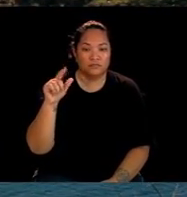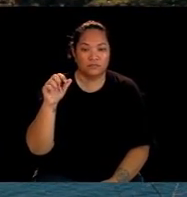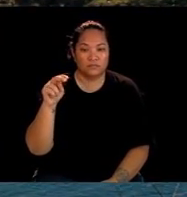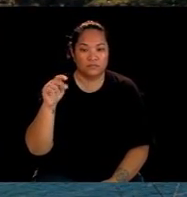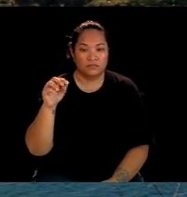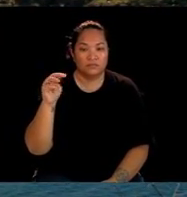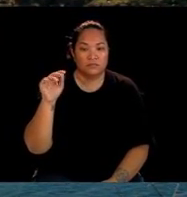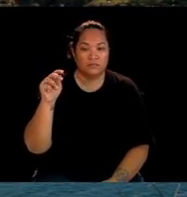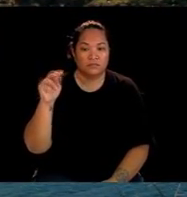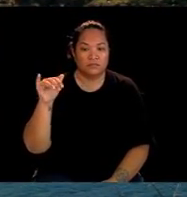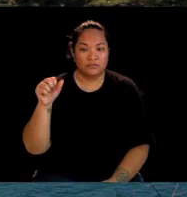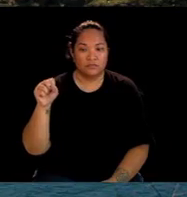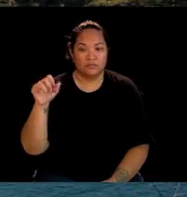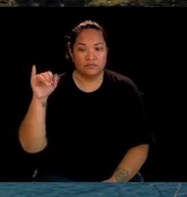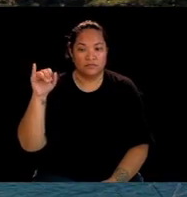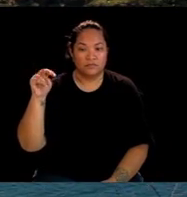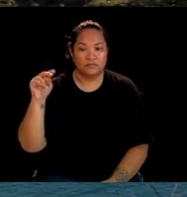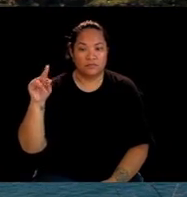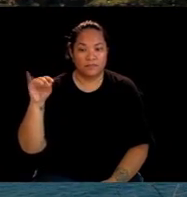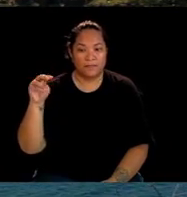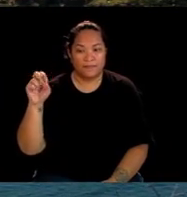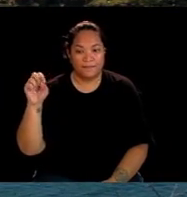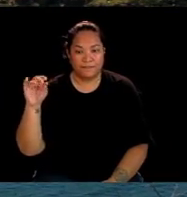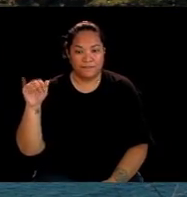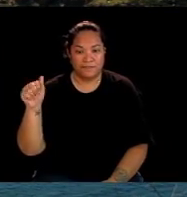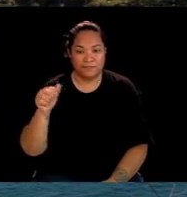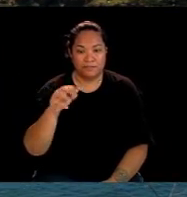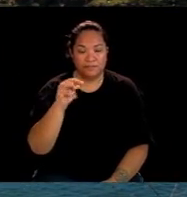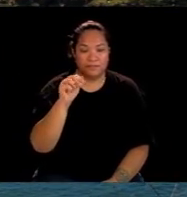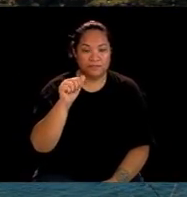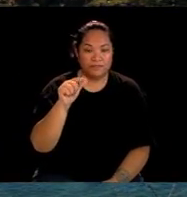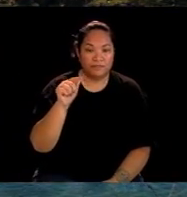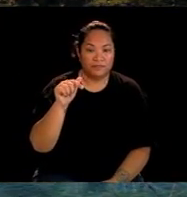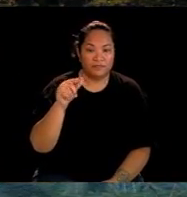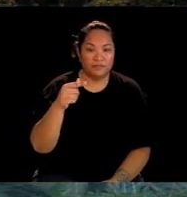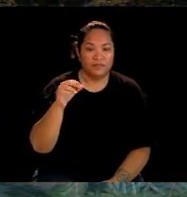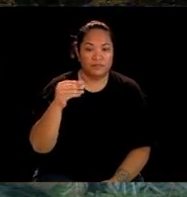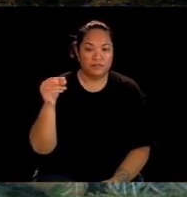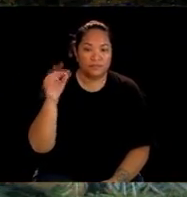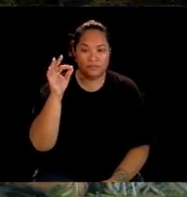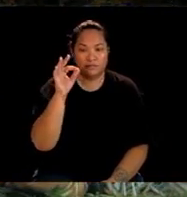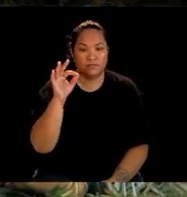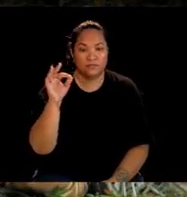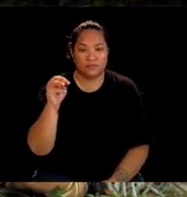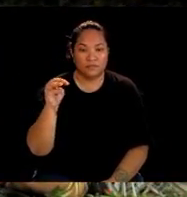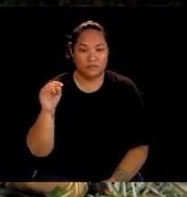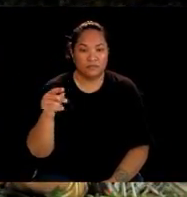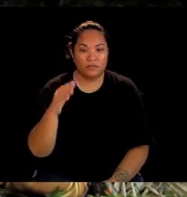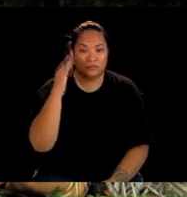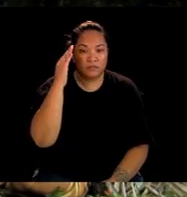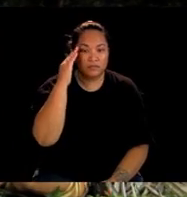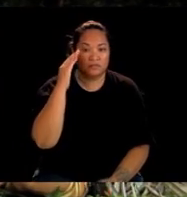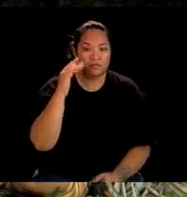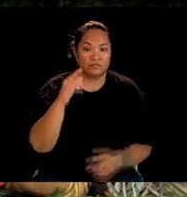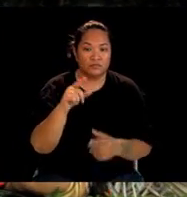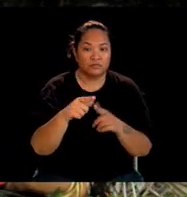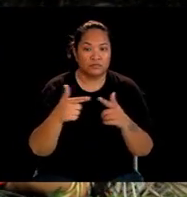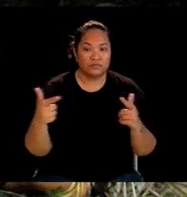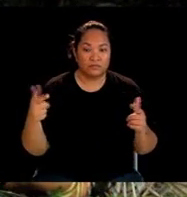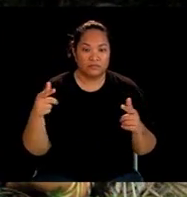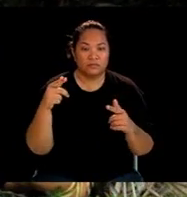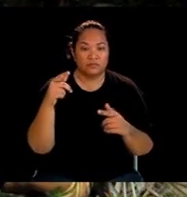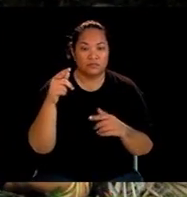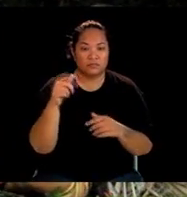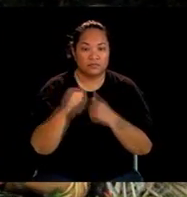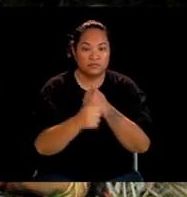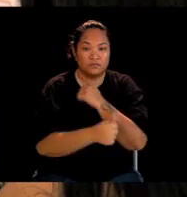Malaysia, Indonesia, Malagasy, dan Formosa. Ginini etsong Fino Håya